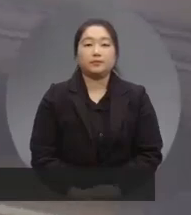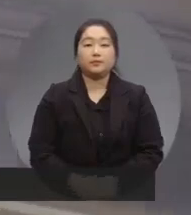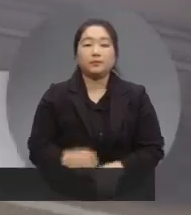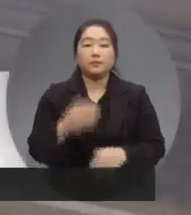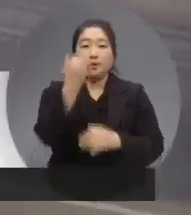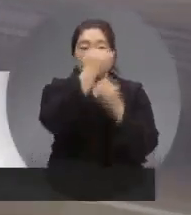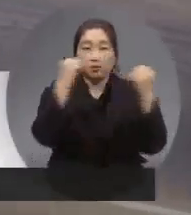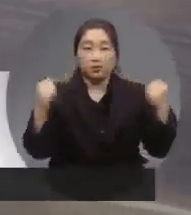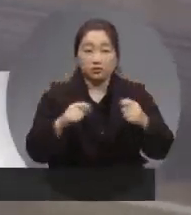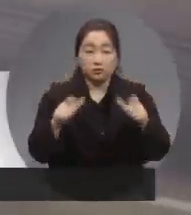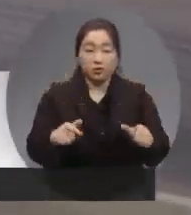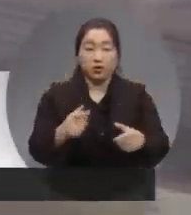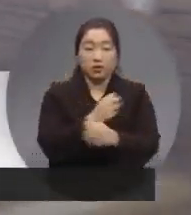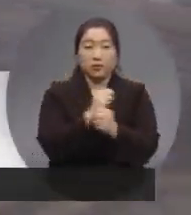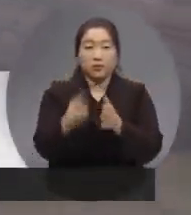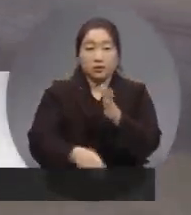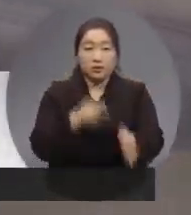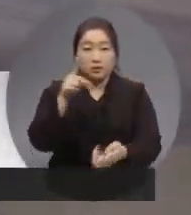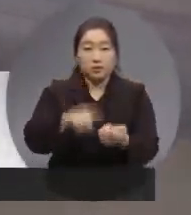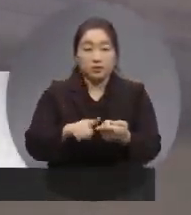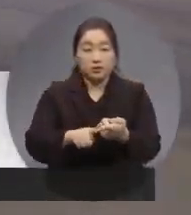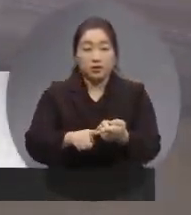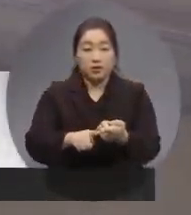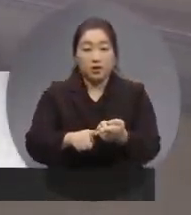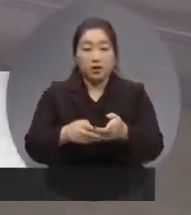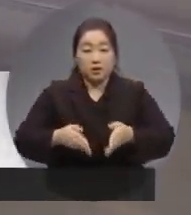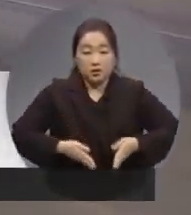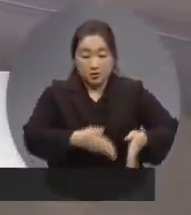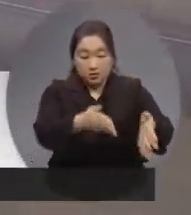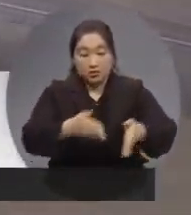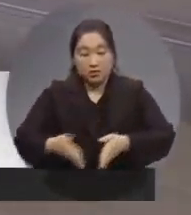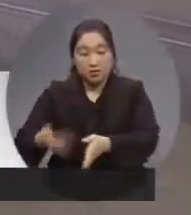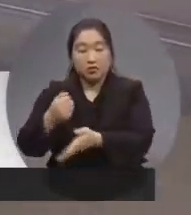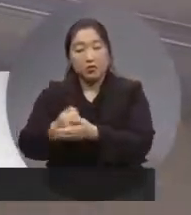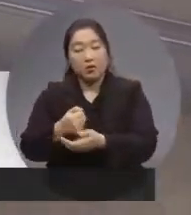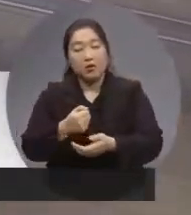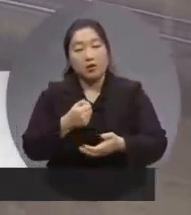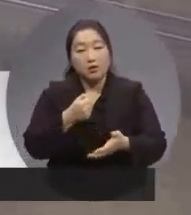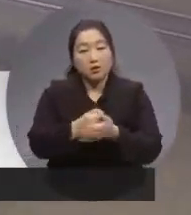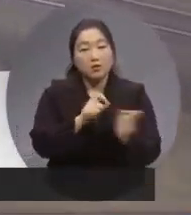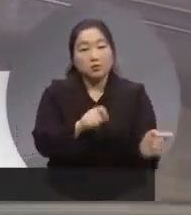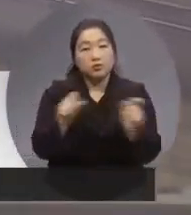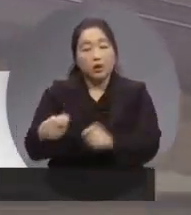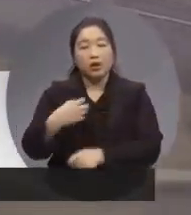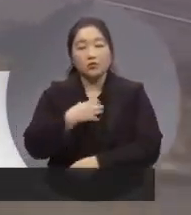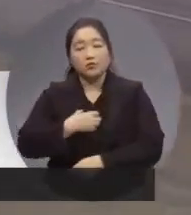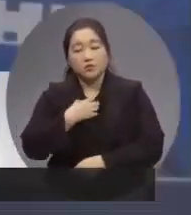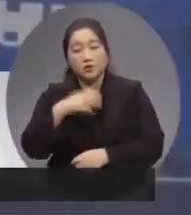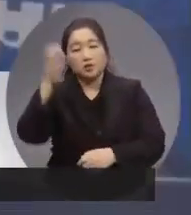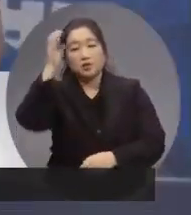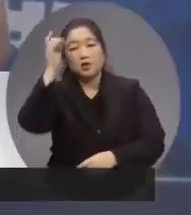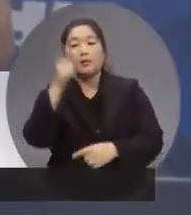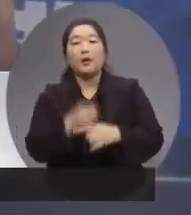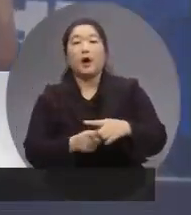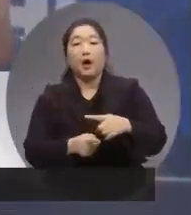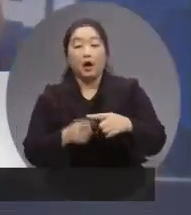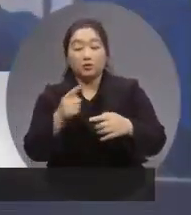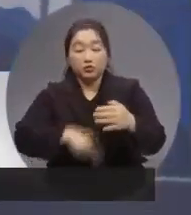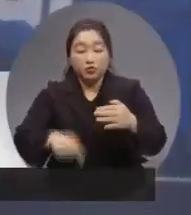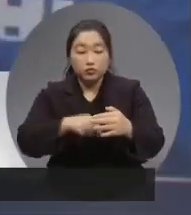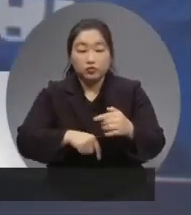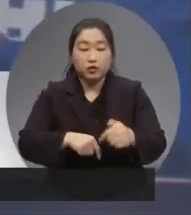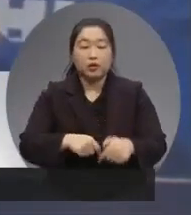이른바 충청권 광역철도에 대한 노선 결정이 또 연기되며 우려와 기대가 교차하고 있죠. 이 와중에